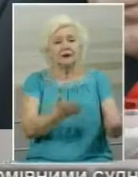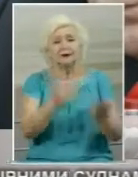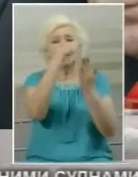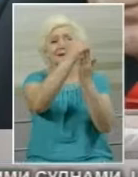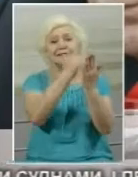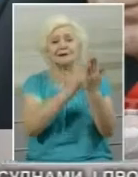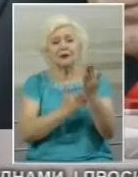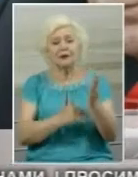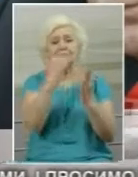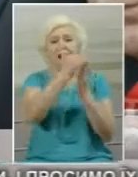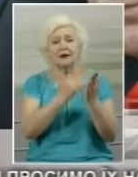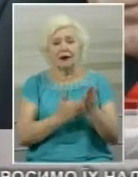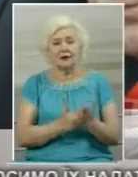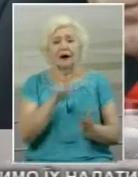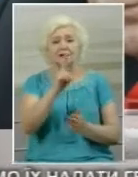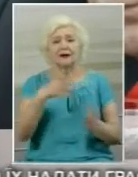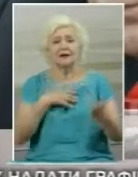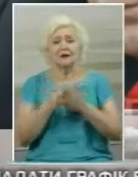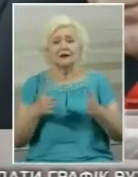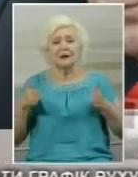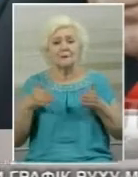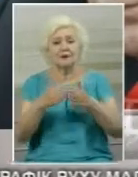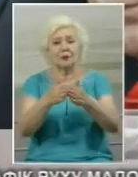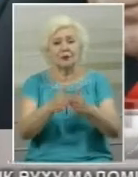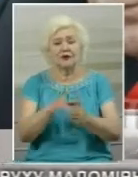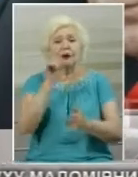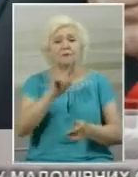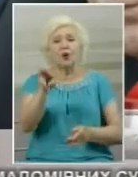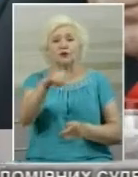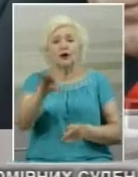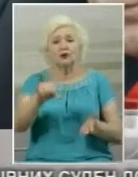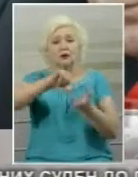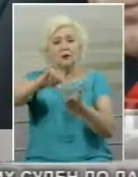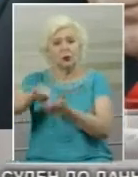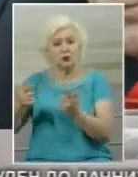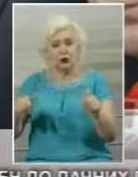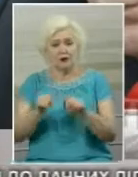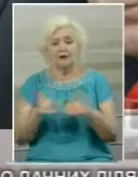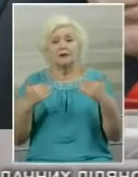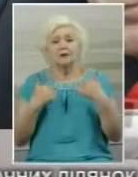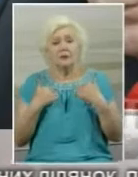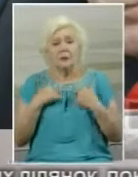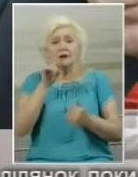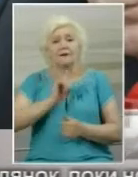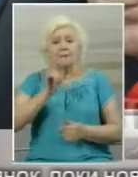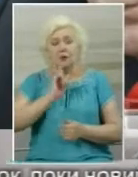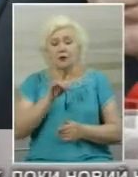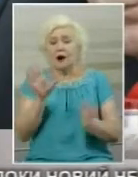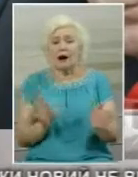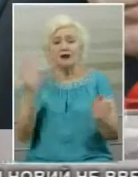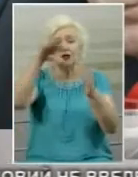список, график движения своих маломерных судов по дачным участкам. Мы пока не